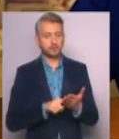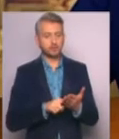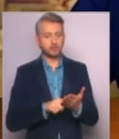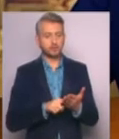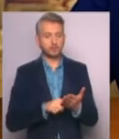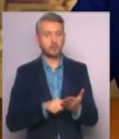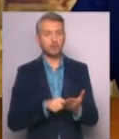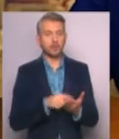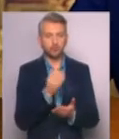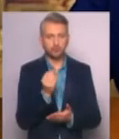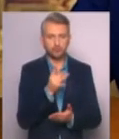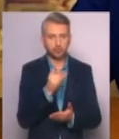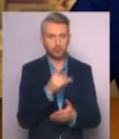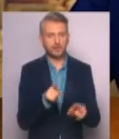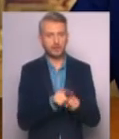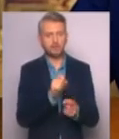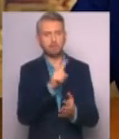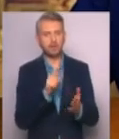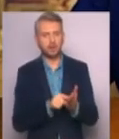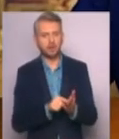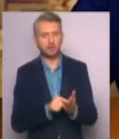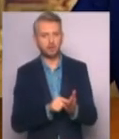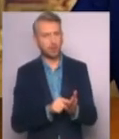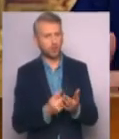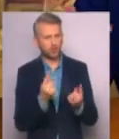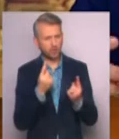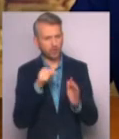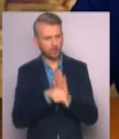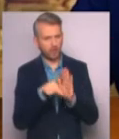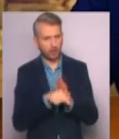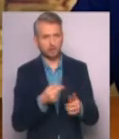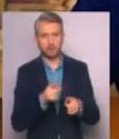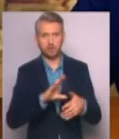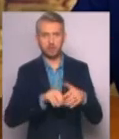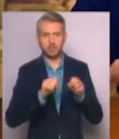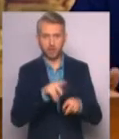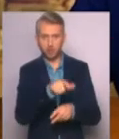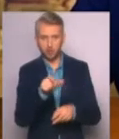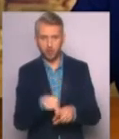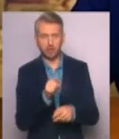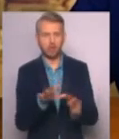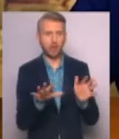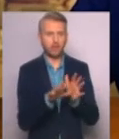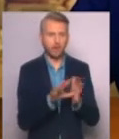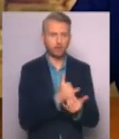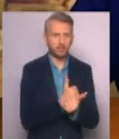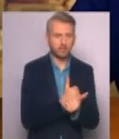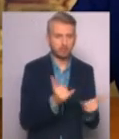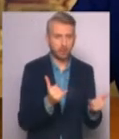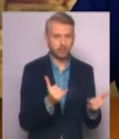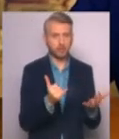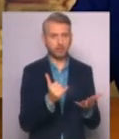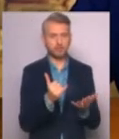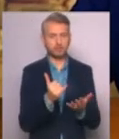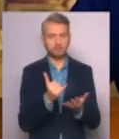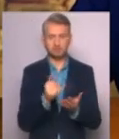говорить лишній раз. Отакі питання, які ну, носять суттєвий характер для людей, бо це безпека людей, в першу чергу. Там і енергозабезпечення більше впевнено в тому,